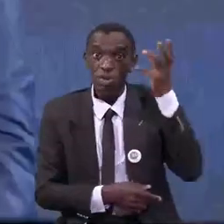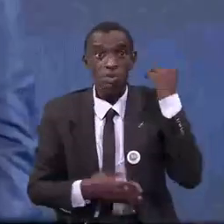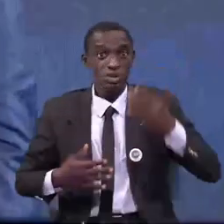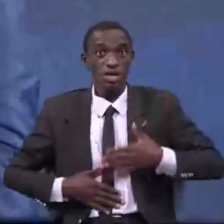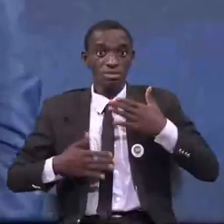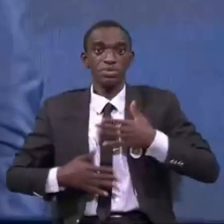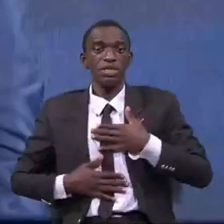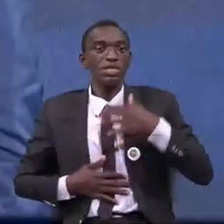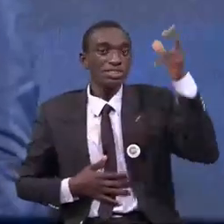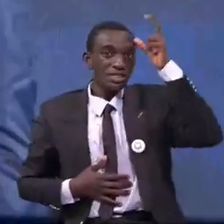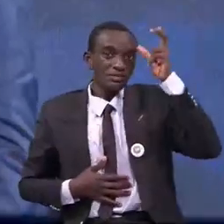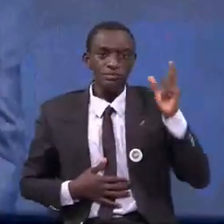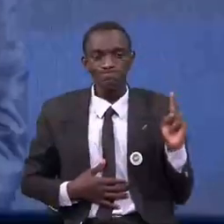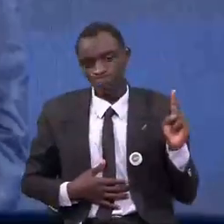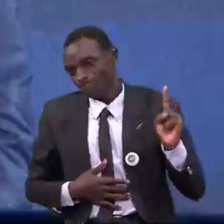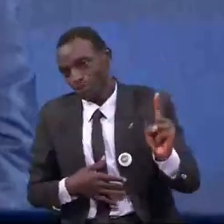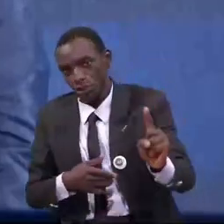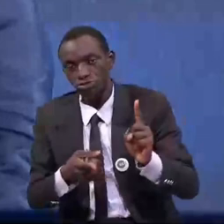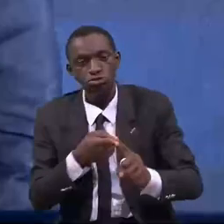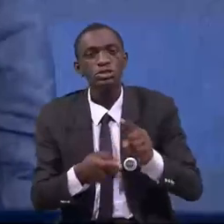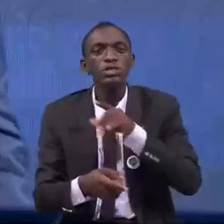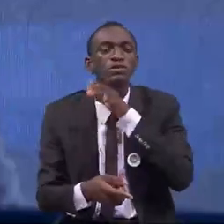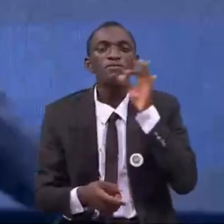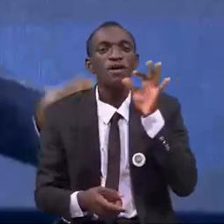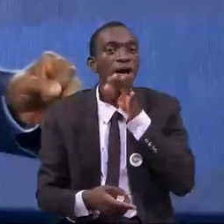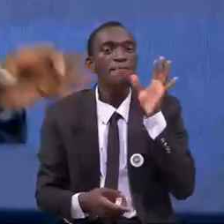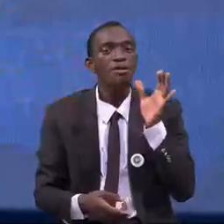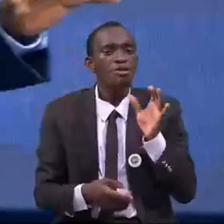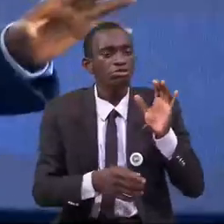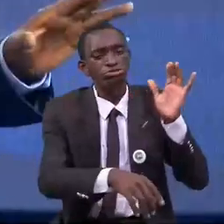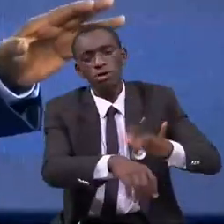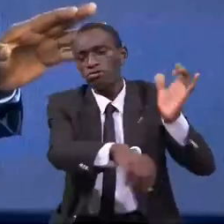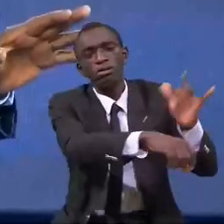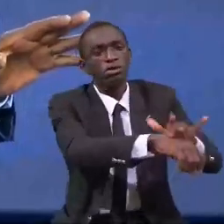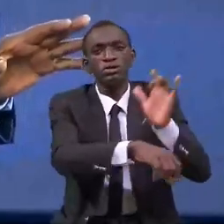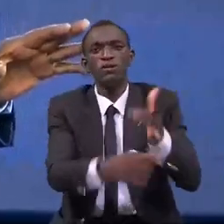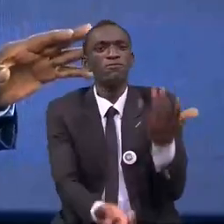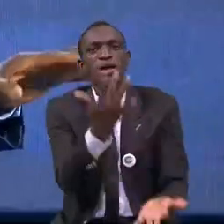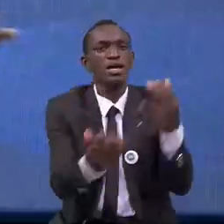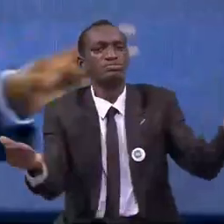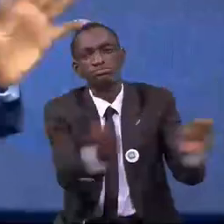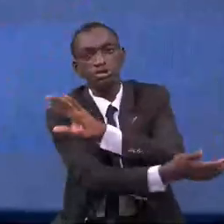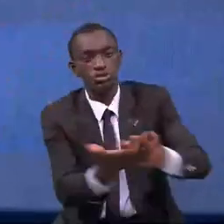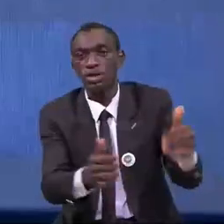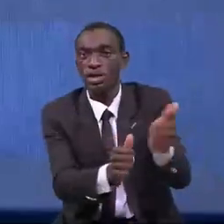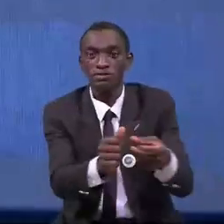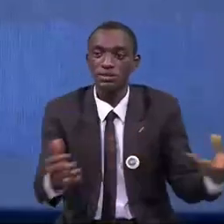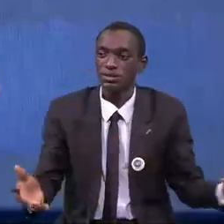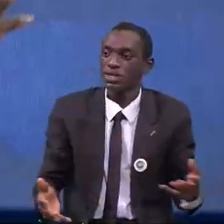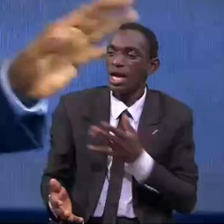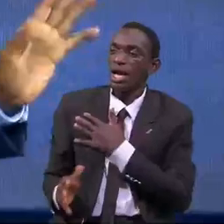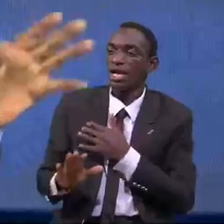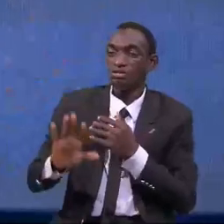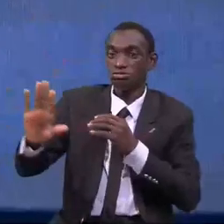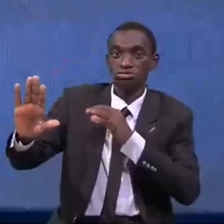son champ toucher le champ là le feu tout brûlé il est allé vers s serviteur il